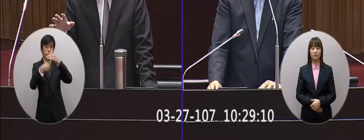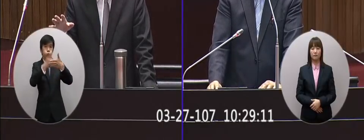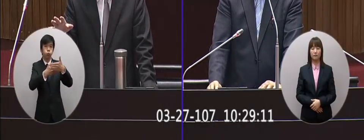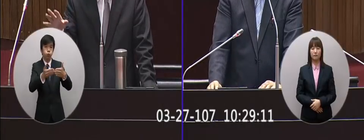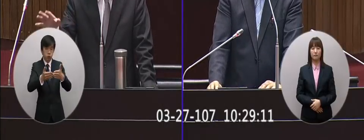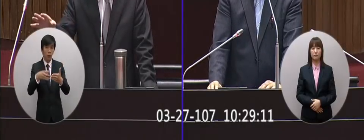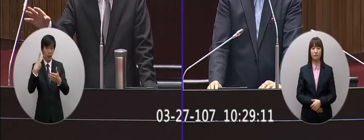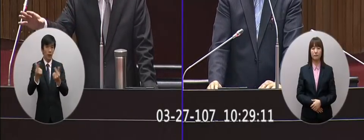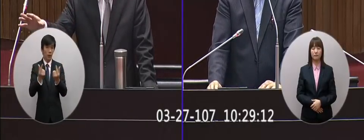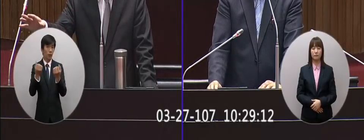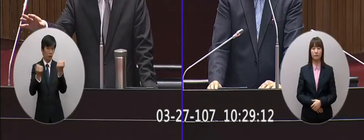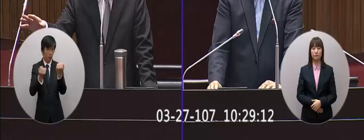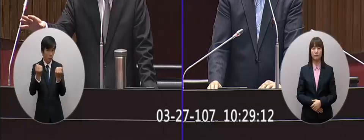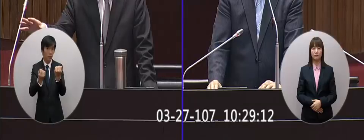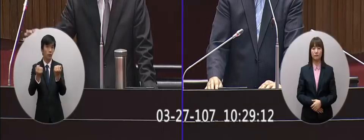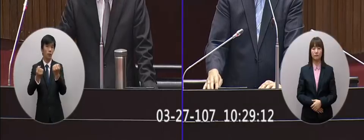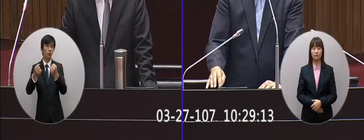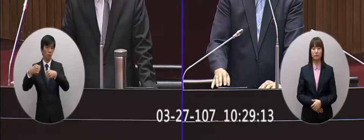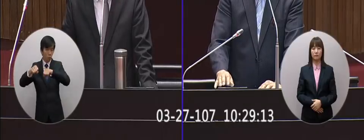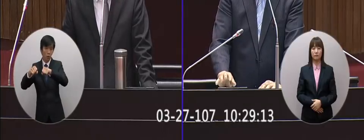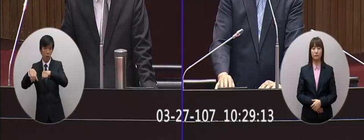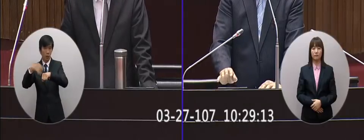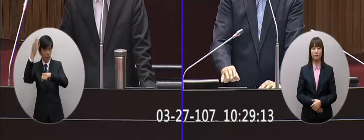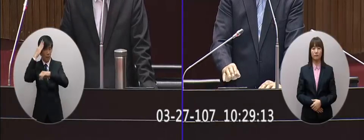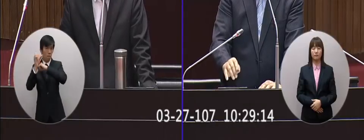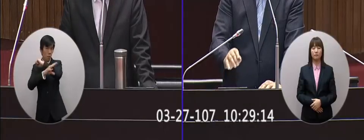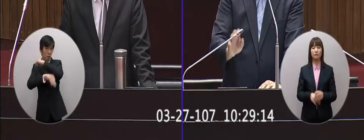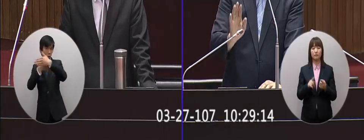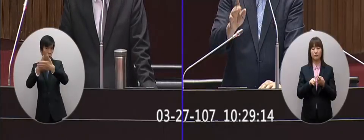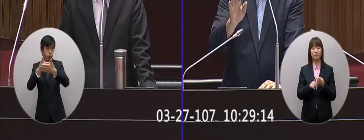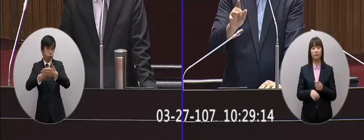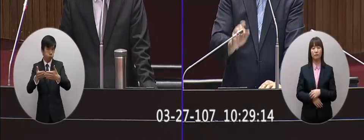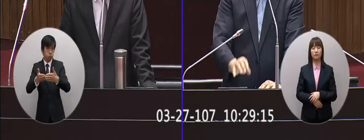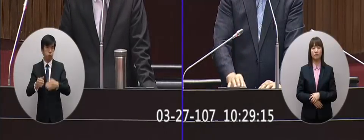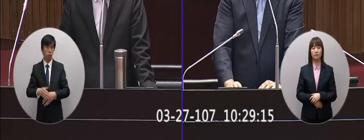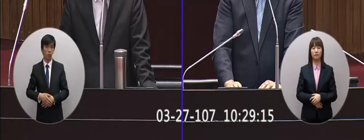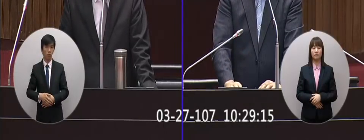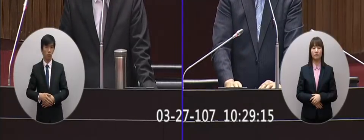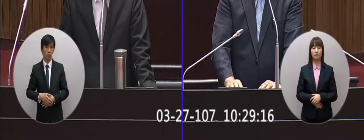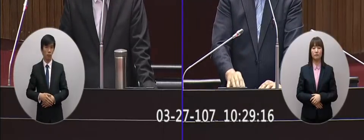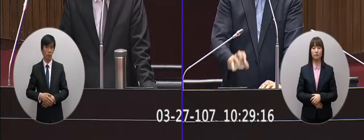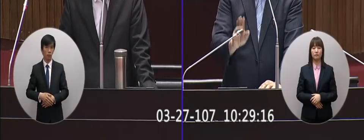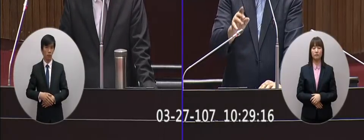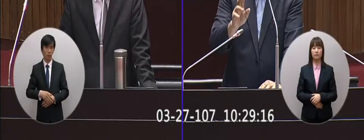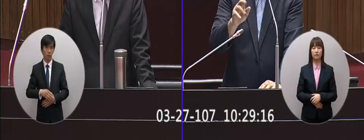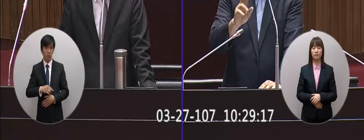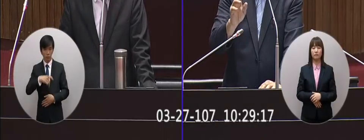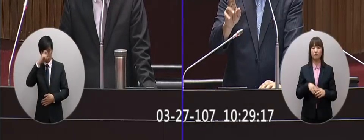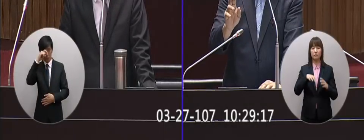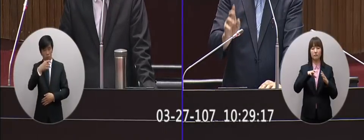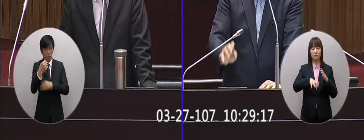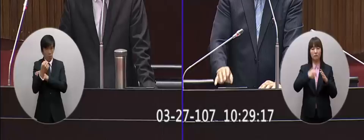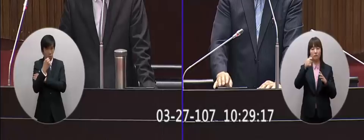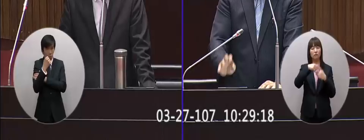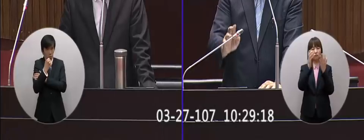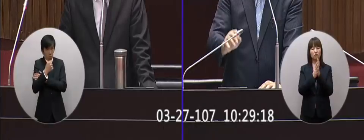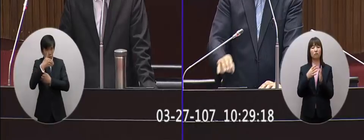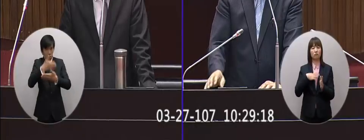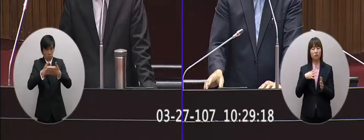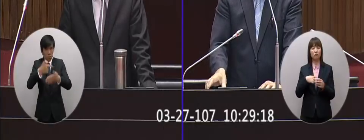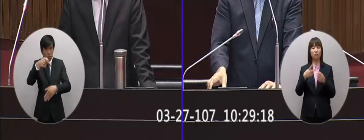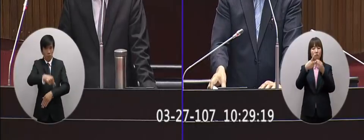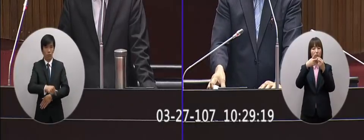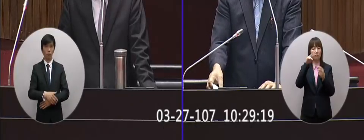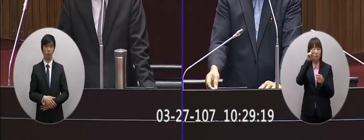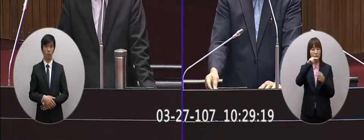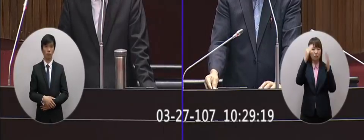移动污染源车辆的排放，这些我们去加强、我们会尽力能够得到一个更好的成绩。 这个、我们都懂。第二个，